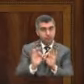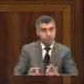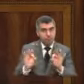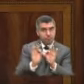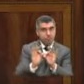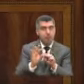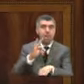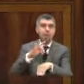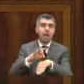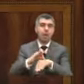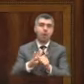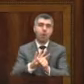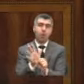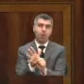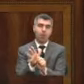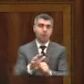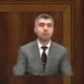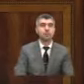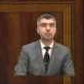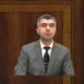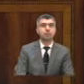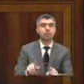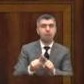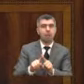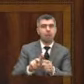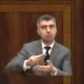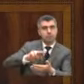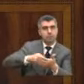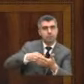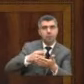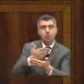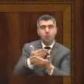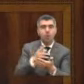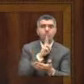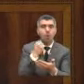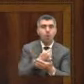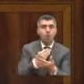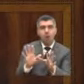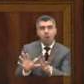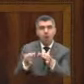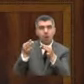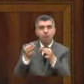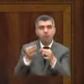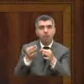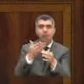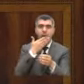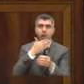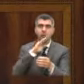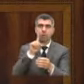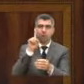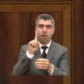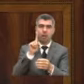اللي اتخذوا الحمد لله في بلادنا عطاو نتائج ايجابيه. اللي كنشوفوا الارقام